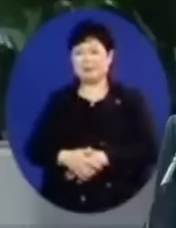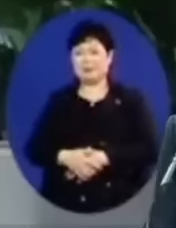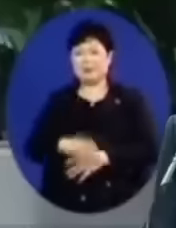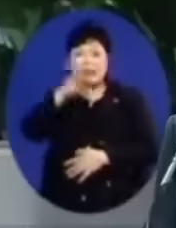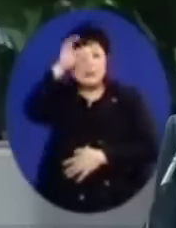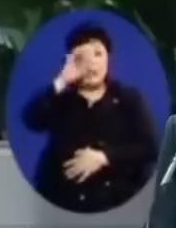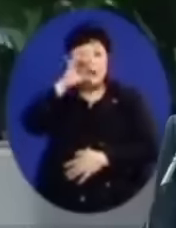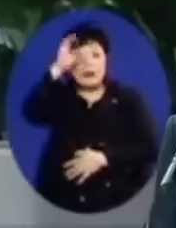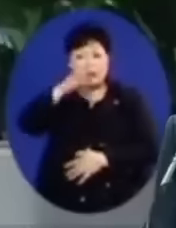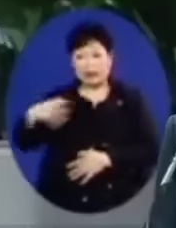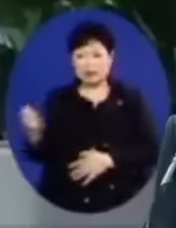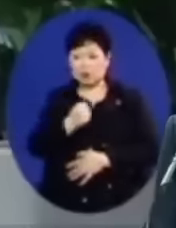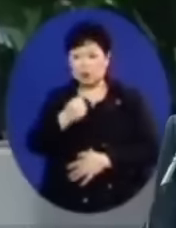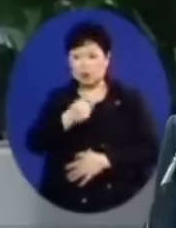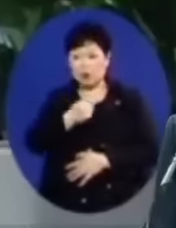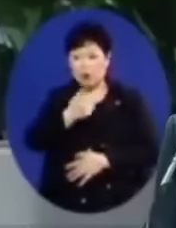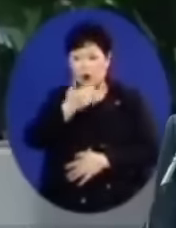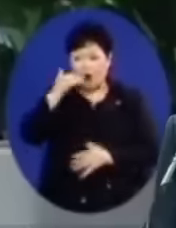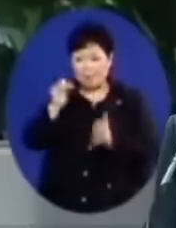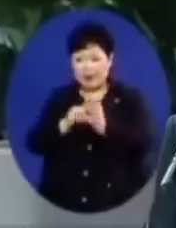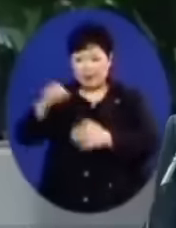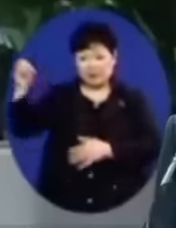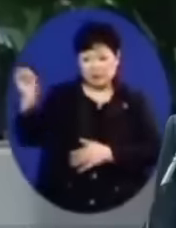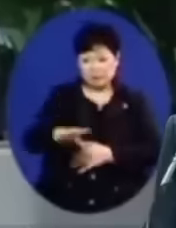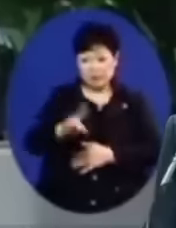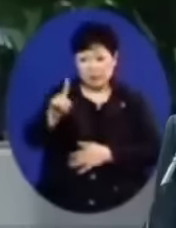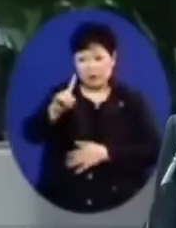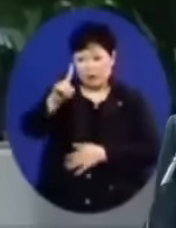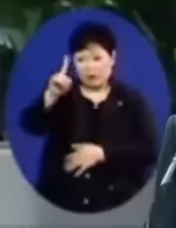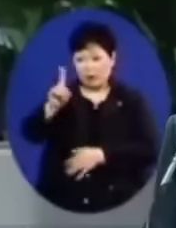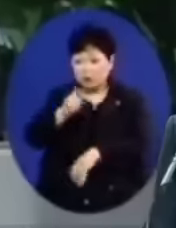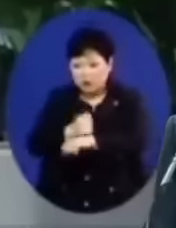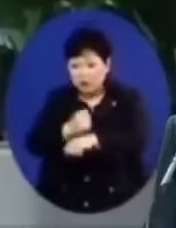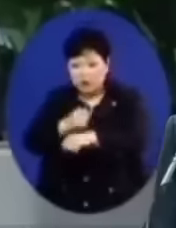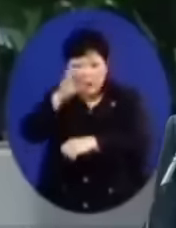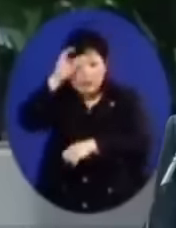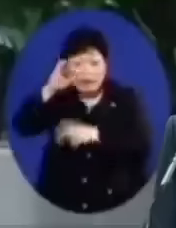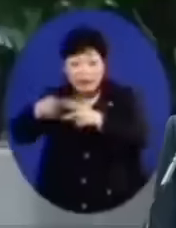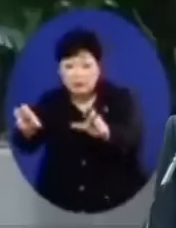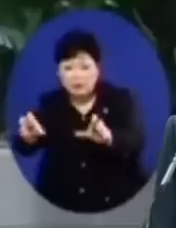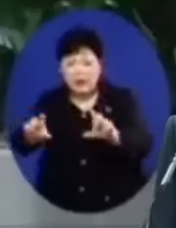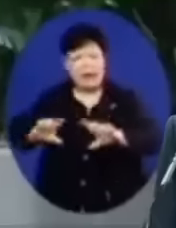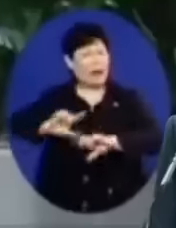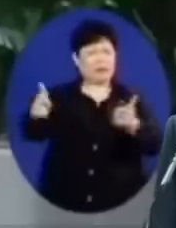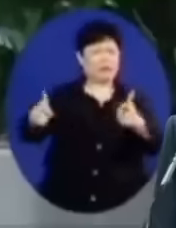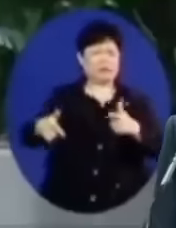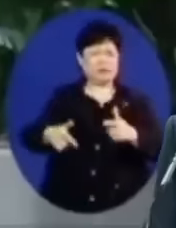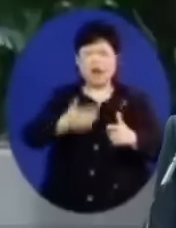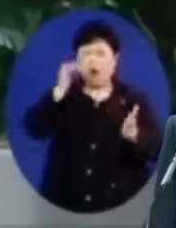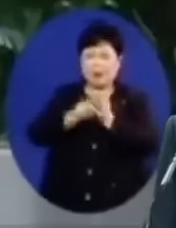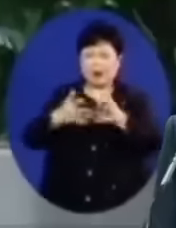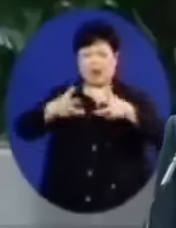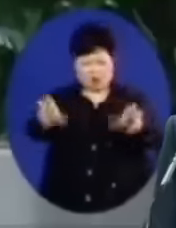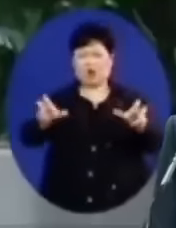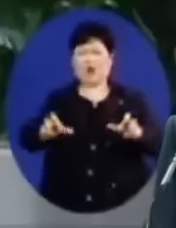계란으로 바위를 치면 어떻게 됩니까? 계란이 깨지죠. 천만에 바위가 깨져요.